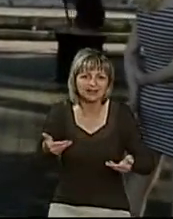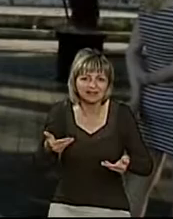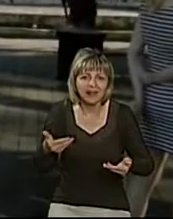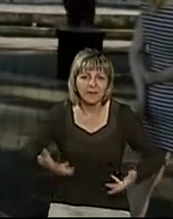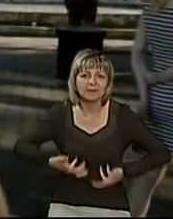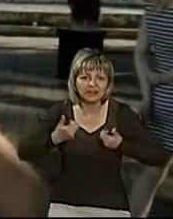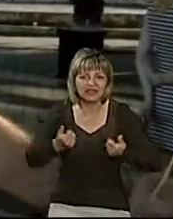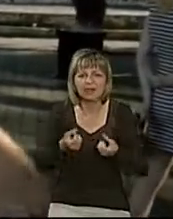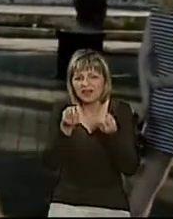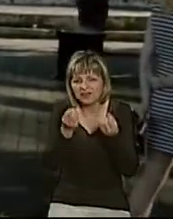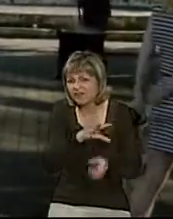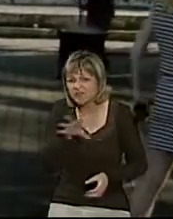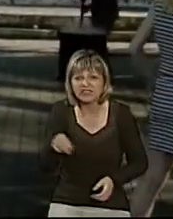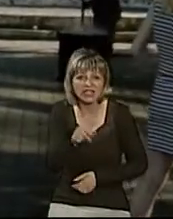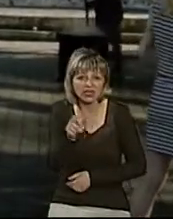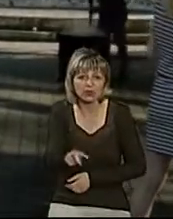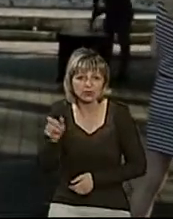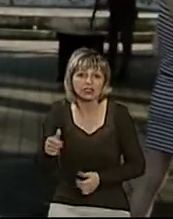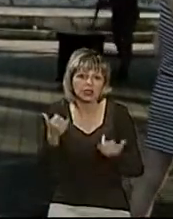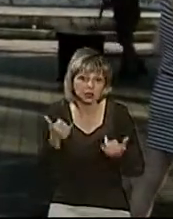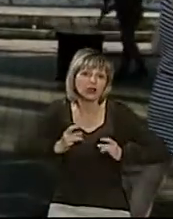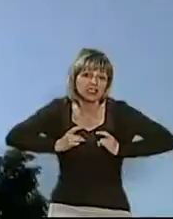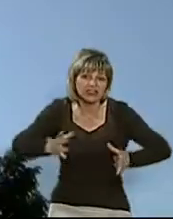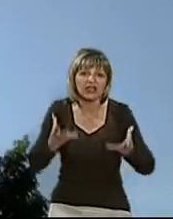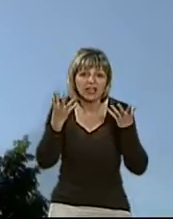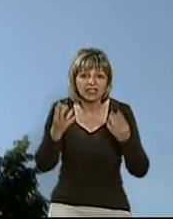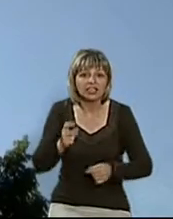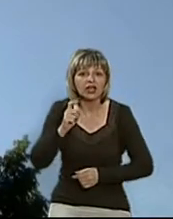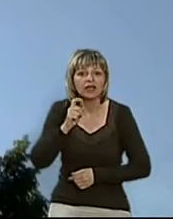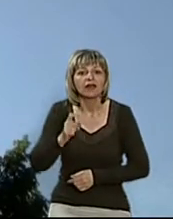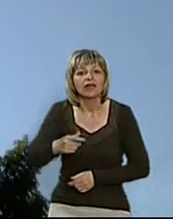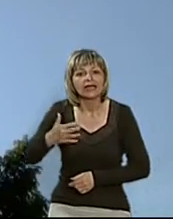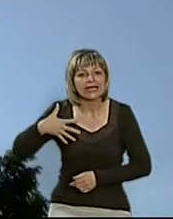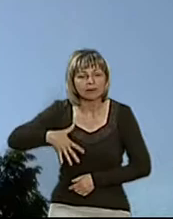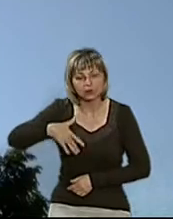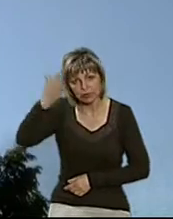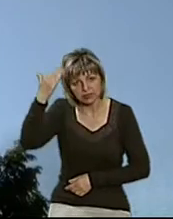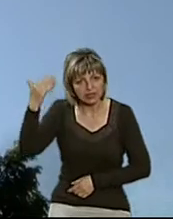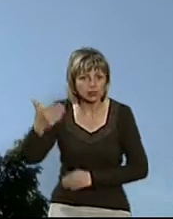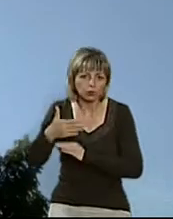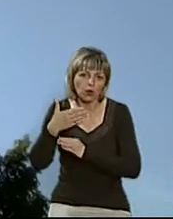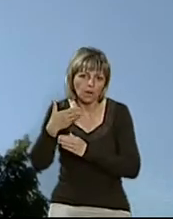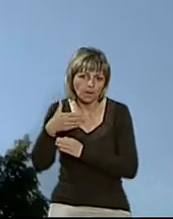волочан. Всіх сьогодні свято, День кримськотарського прапора.